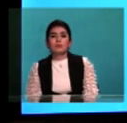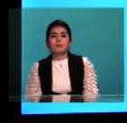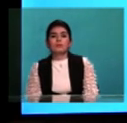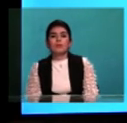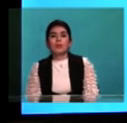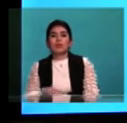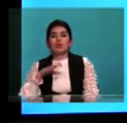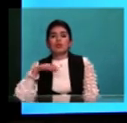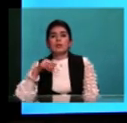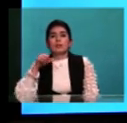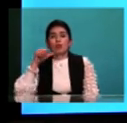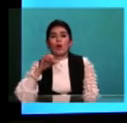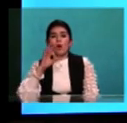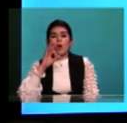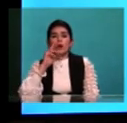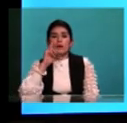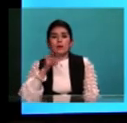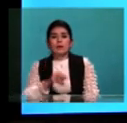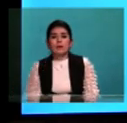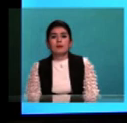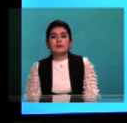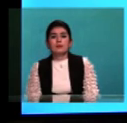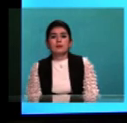И затем нажать на кнопку «Ок».